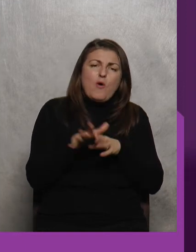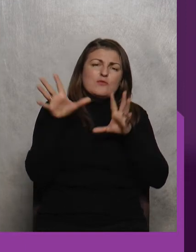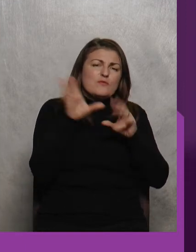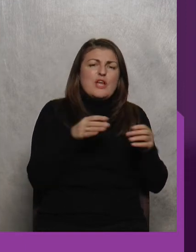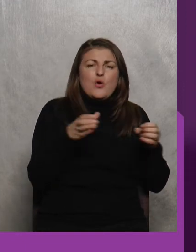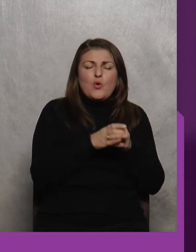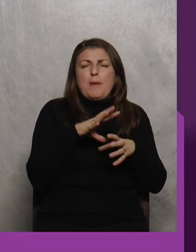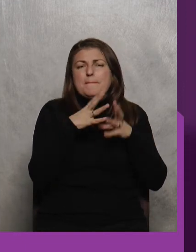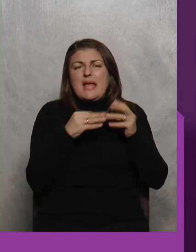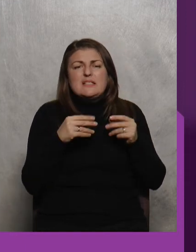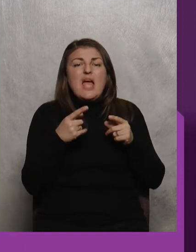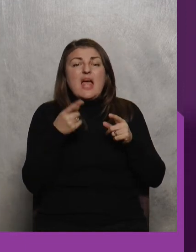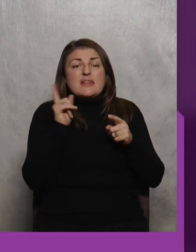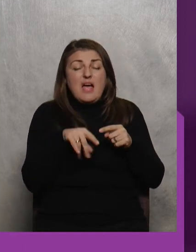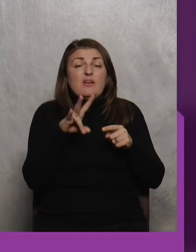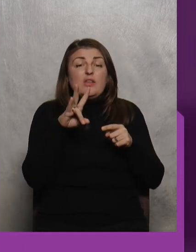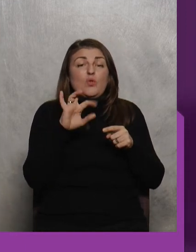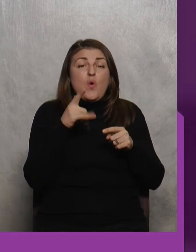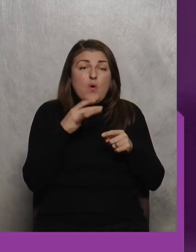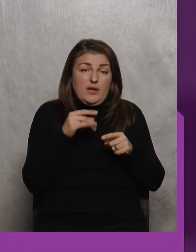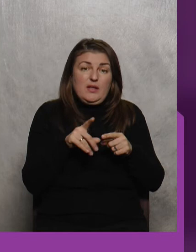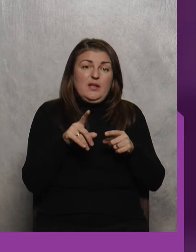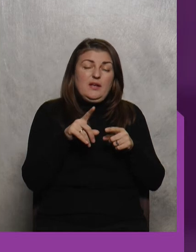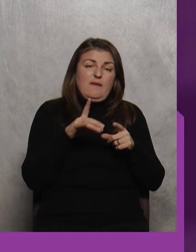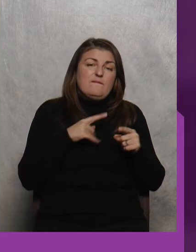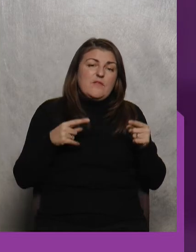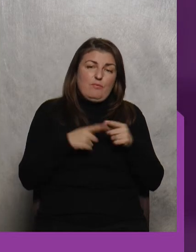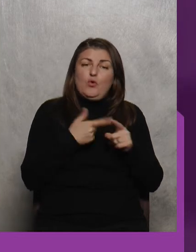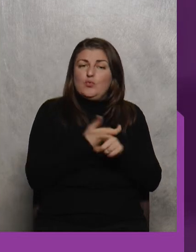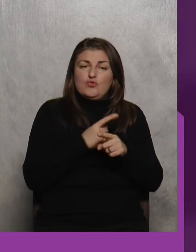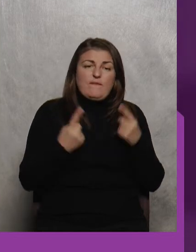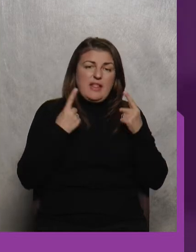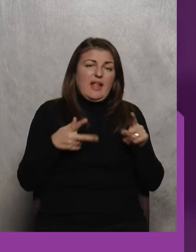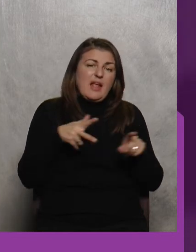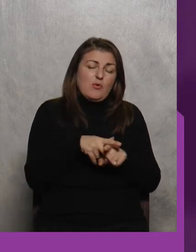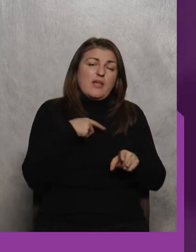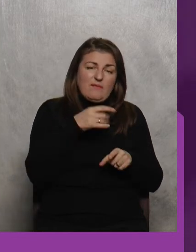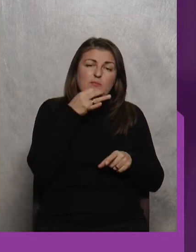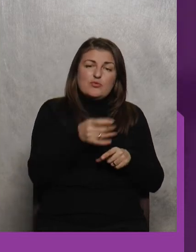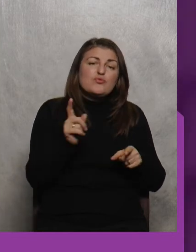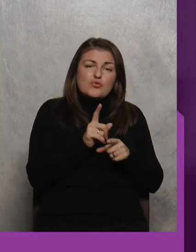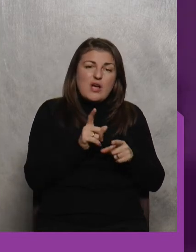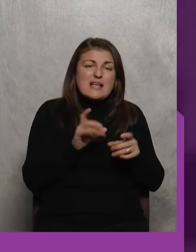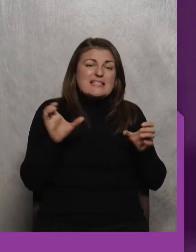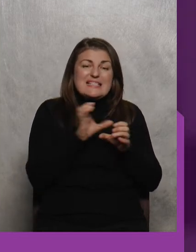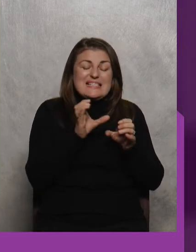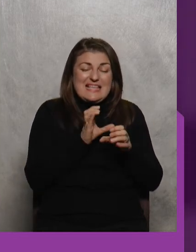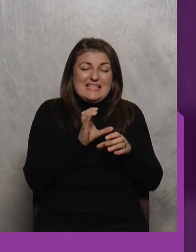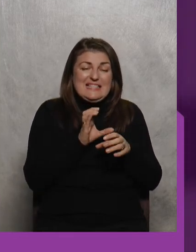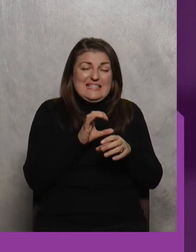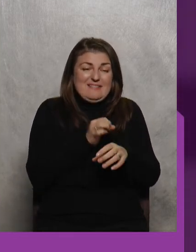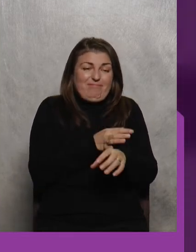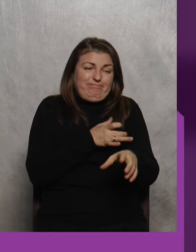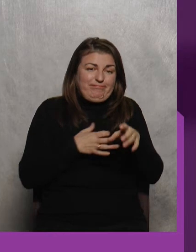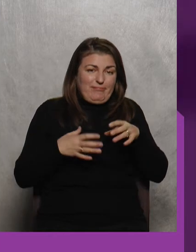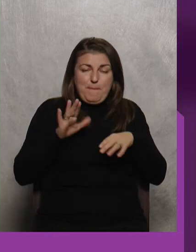групи м'язів напружуються, і навіть ніг. Відповідно, дуже велике напруження, і я вам скажу, що синці після таких напружень